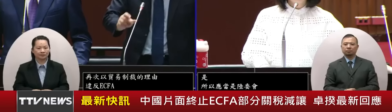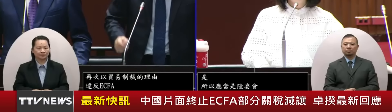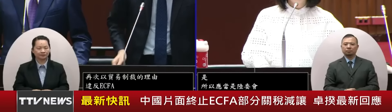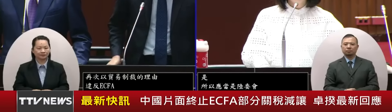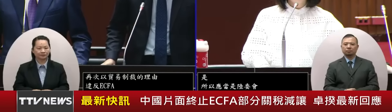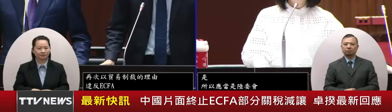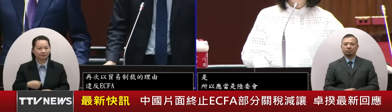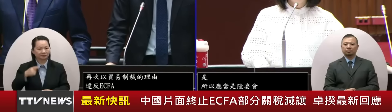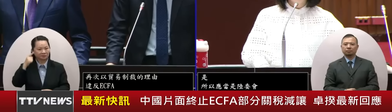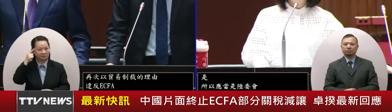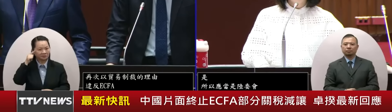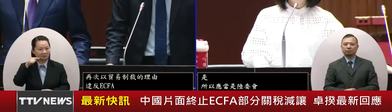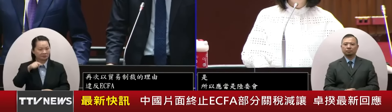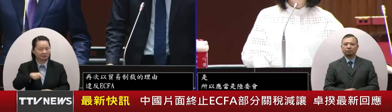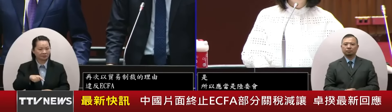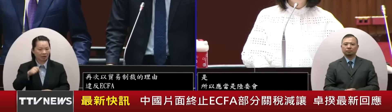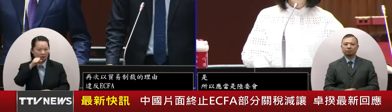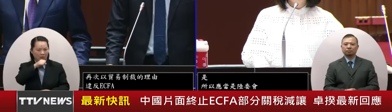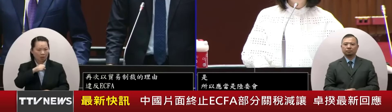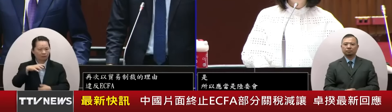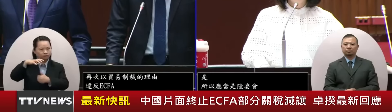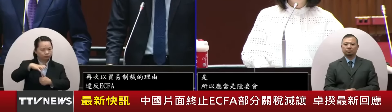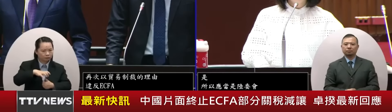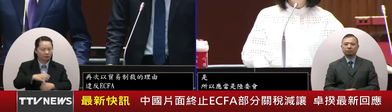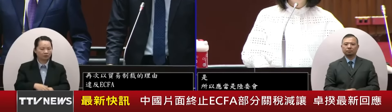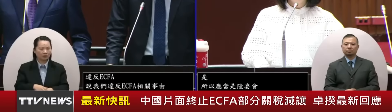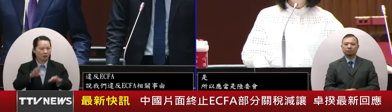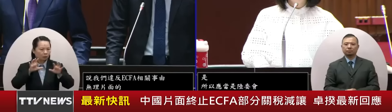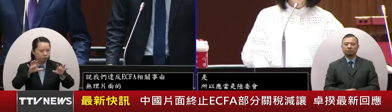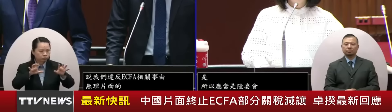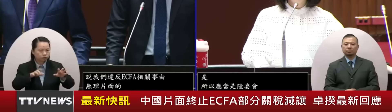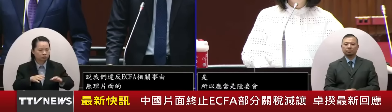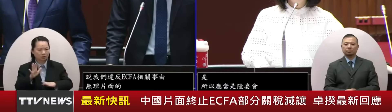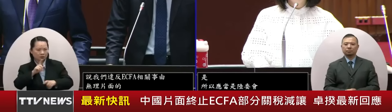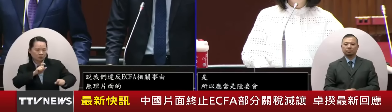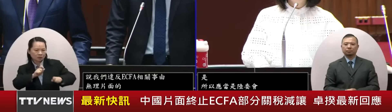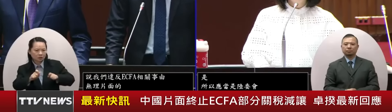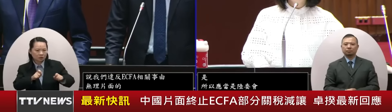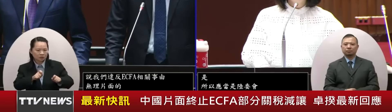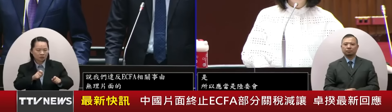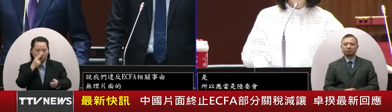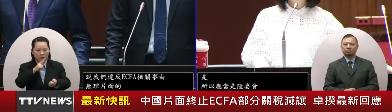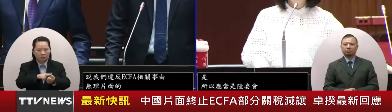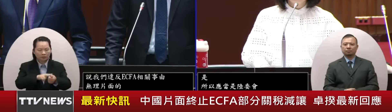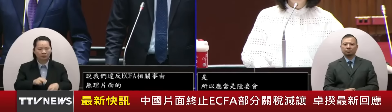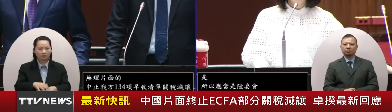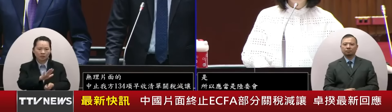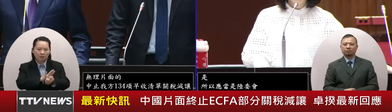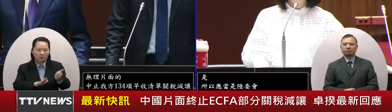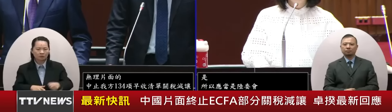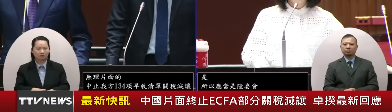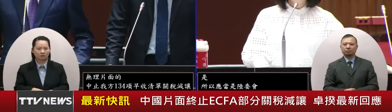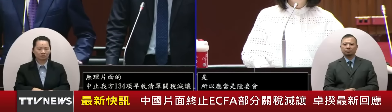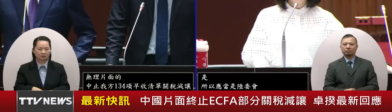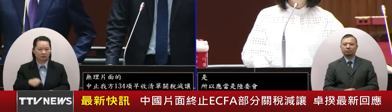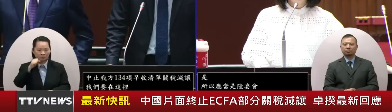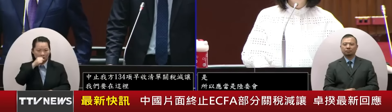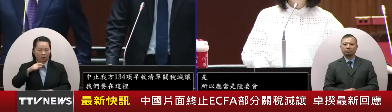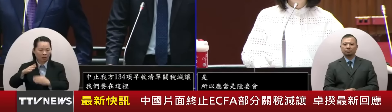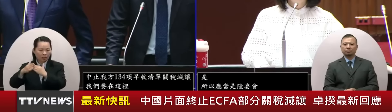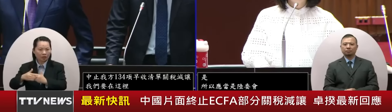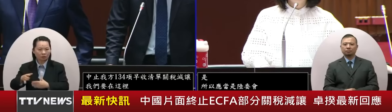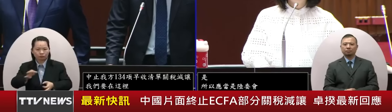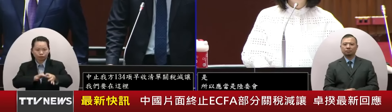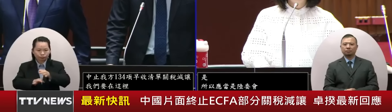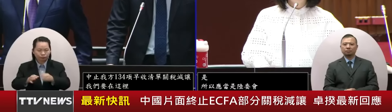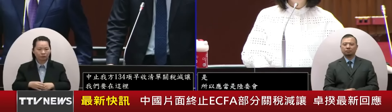我想这种对台施压恐吓的政治操作只会扭曲两岸经贸原本